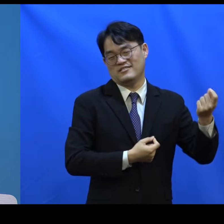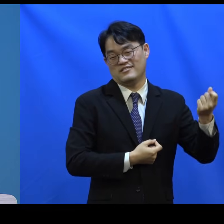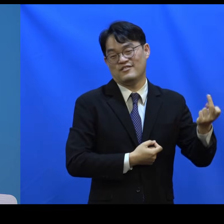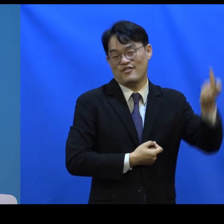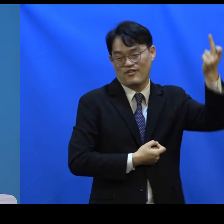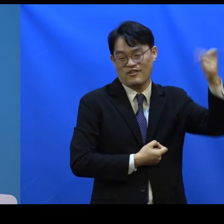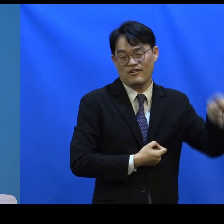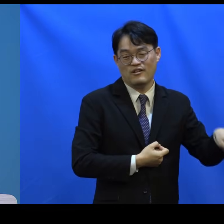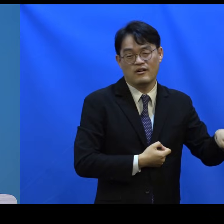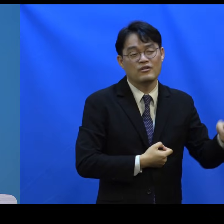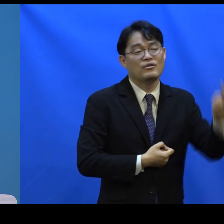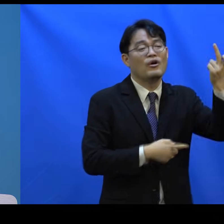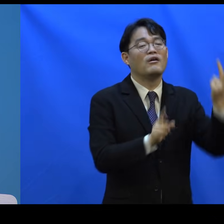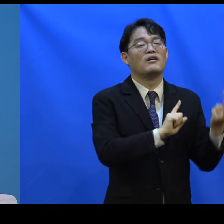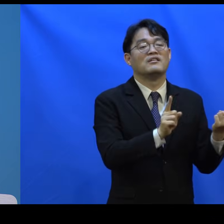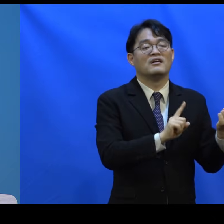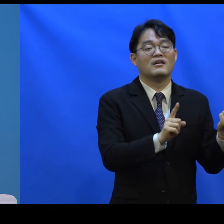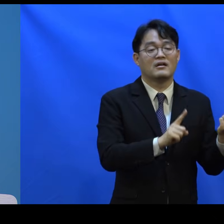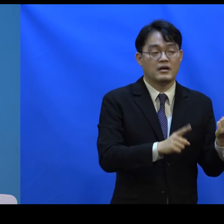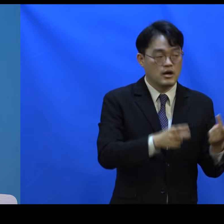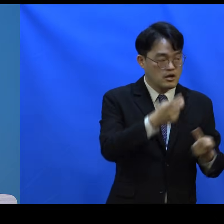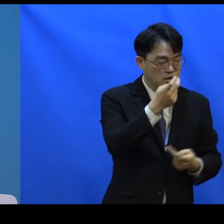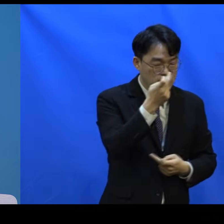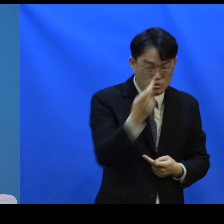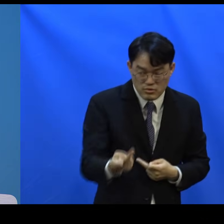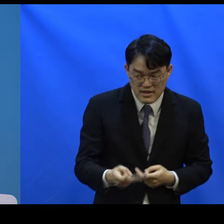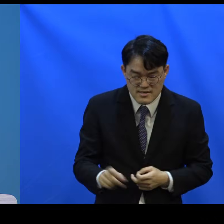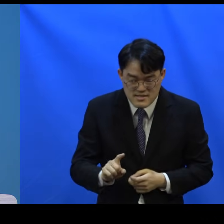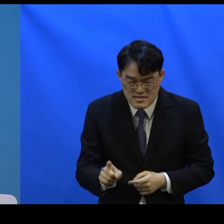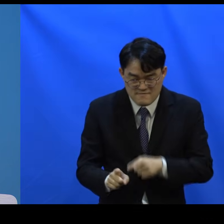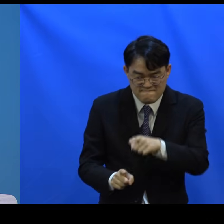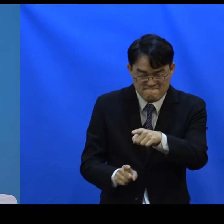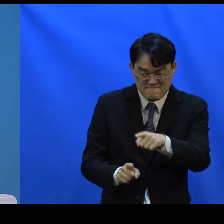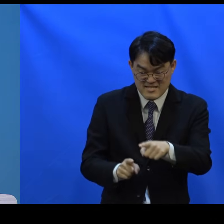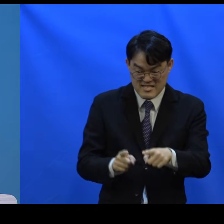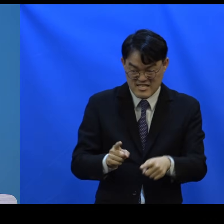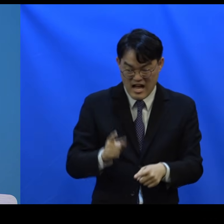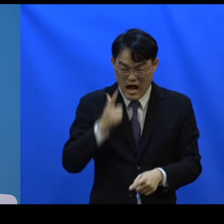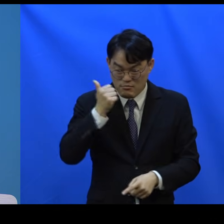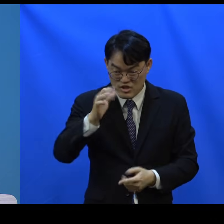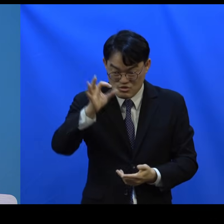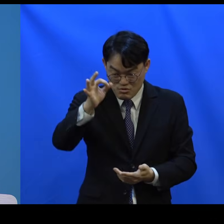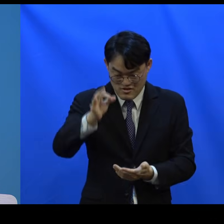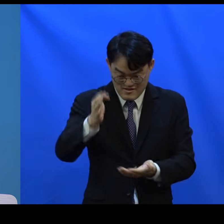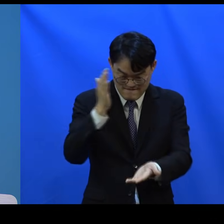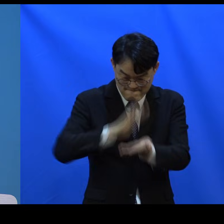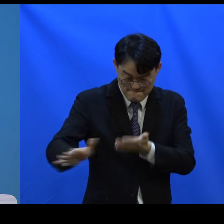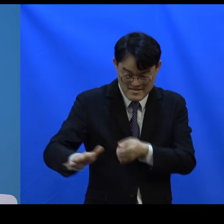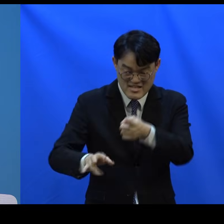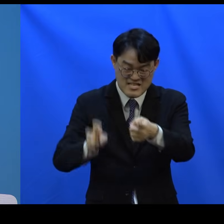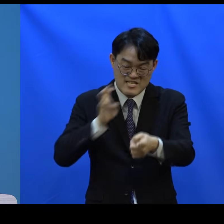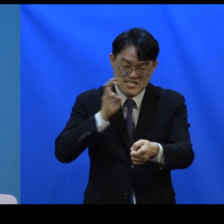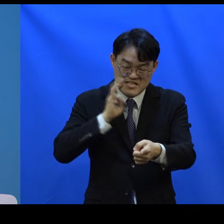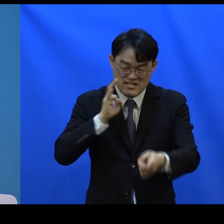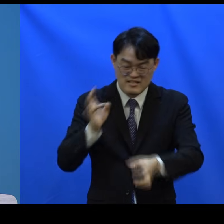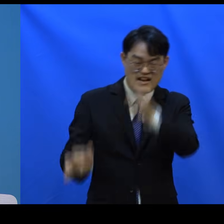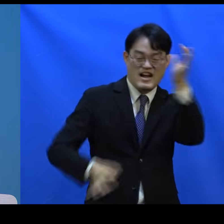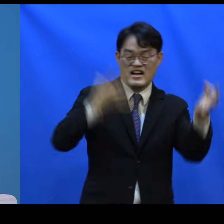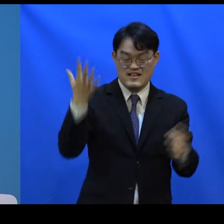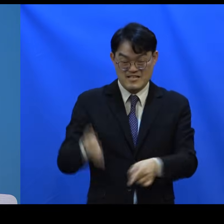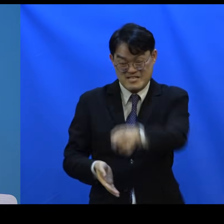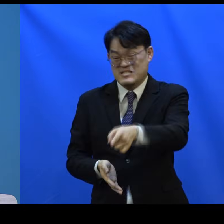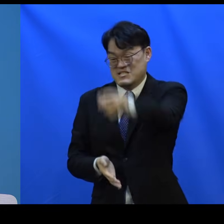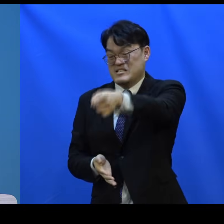정죄하고 판단하는 일에 몰두하죠. 아버지의 일을 위해서 열심히 일했다고 자기는 착각하는데 아버지의 일이 뭔지를 모르고 있는